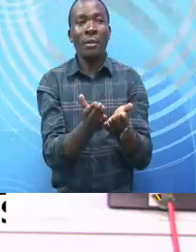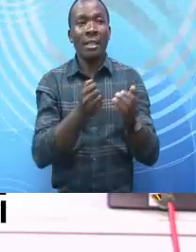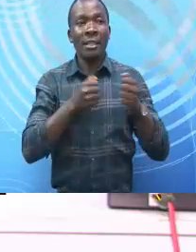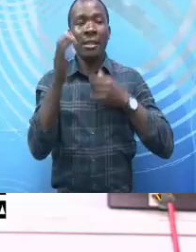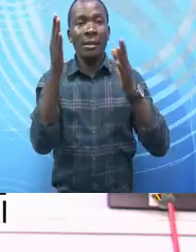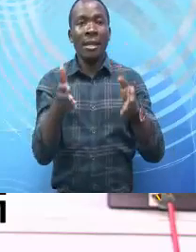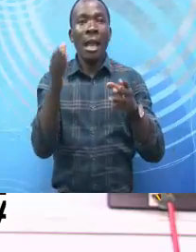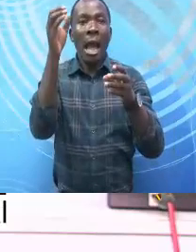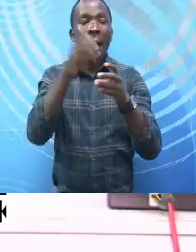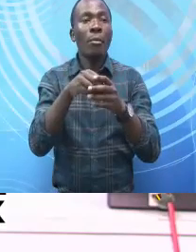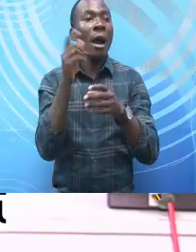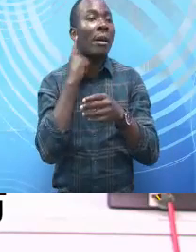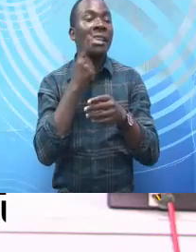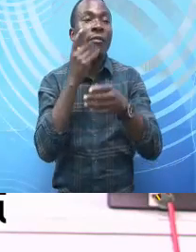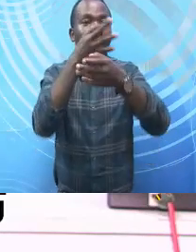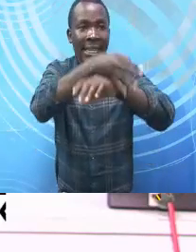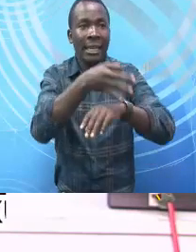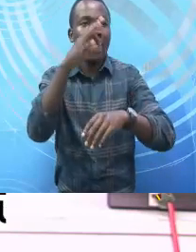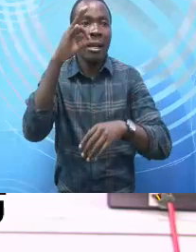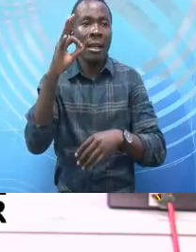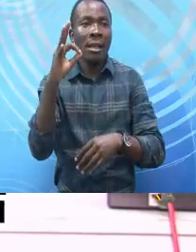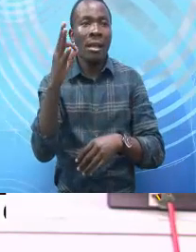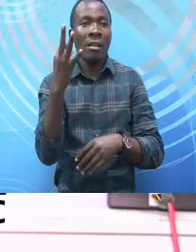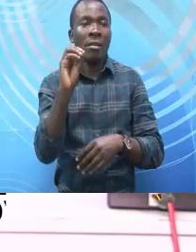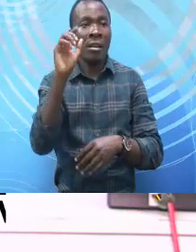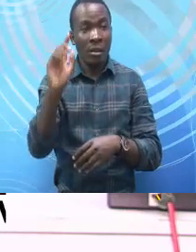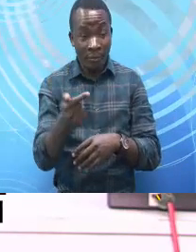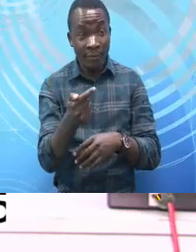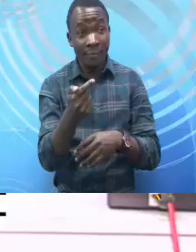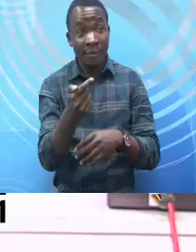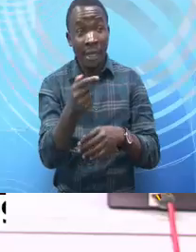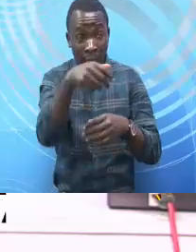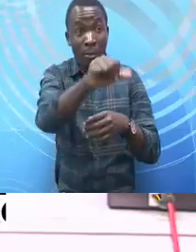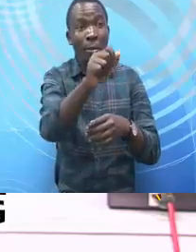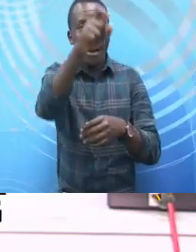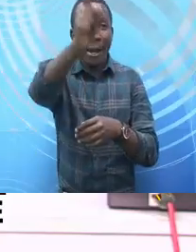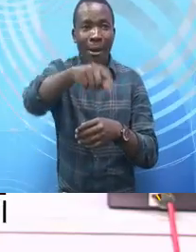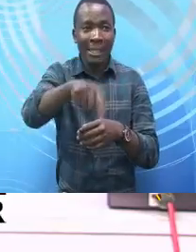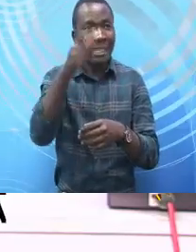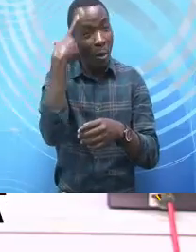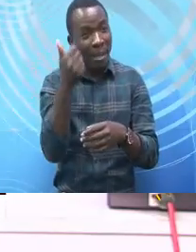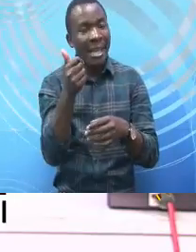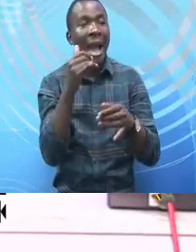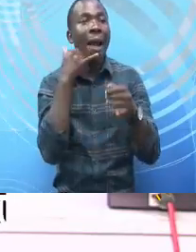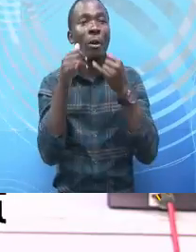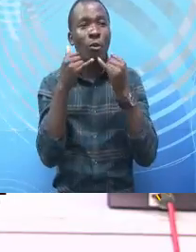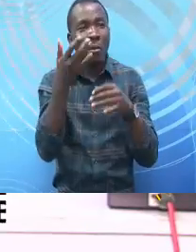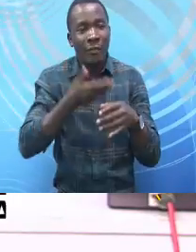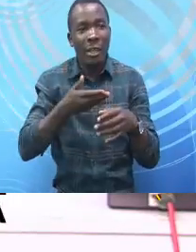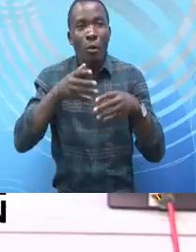ku 30 bafite ubumuga bwo kutumva ndetse no kutavuga, aba nabo bakaba bakeneye kumenya amakuru, bafite